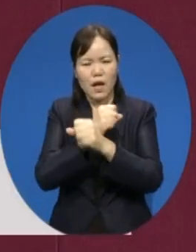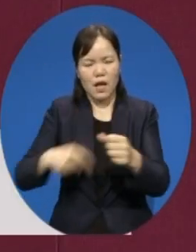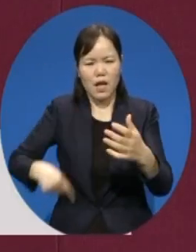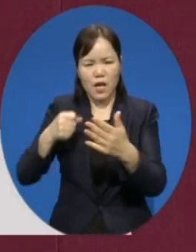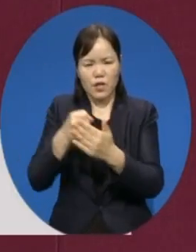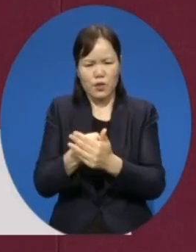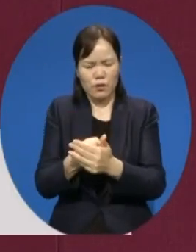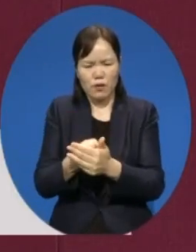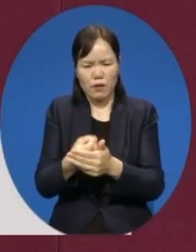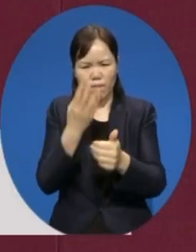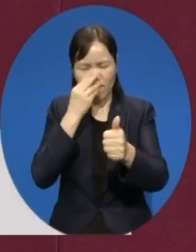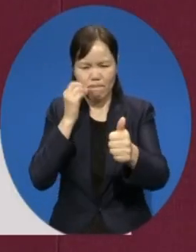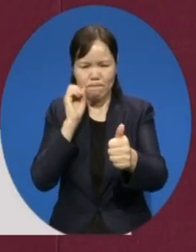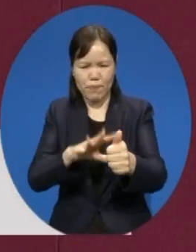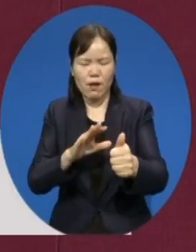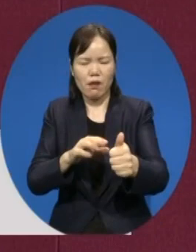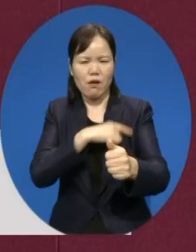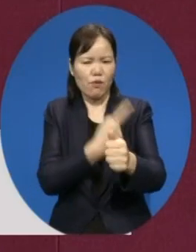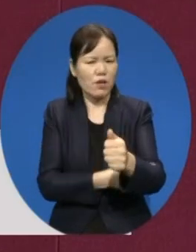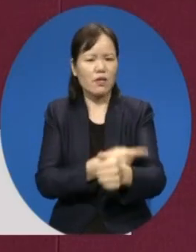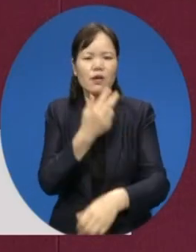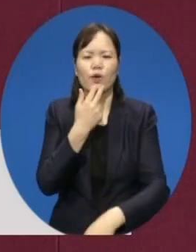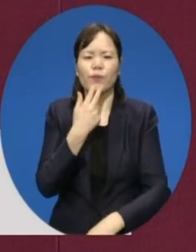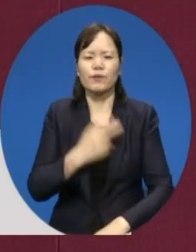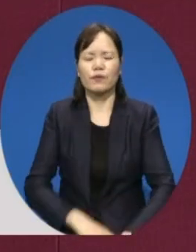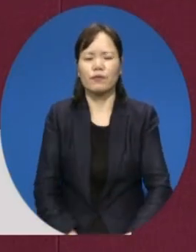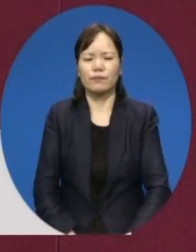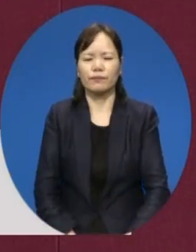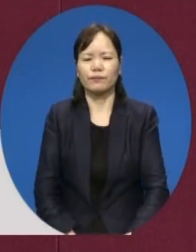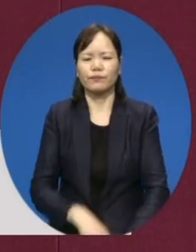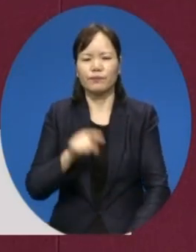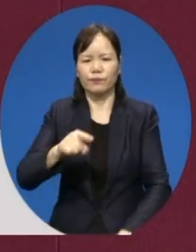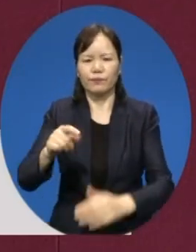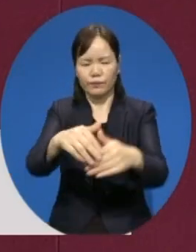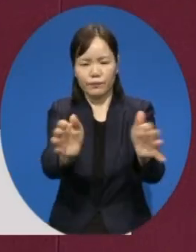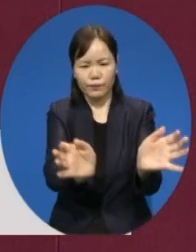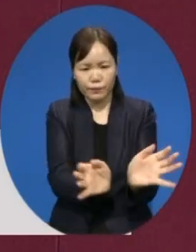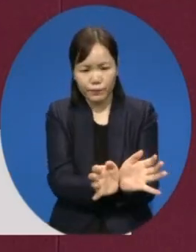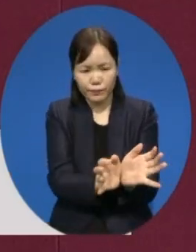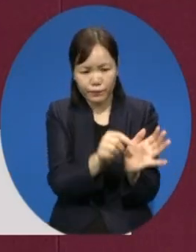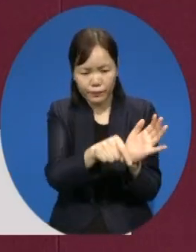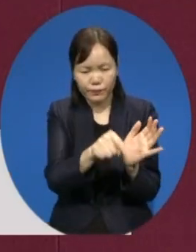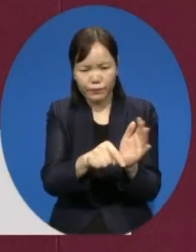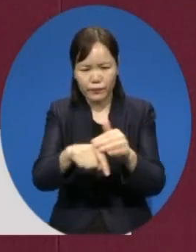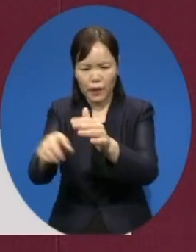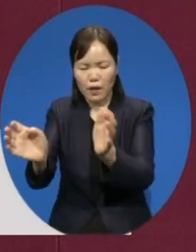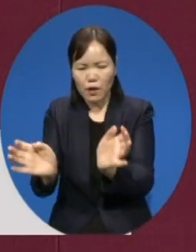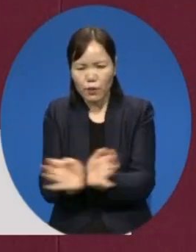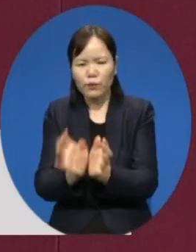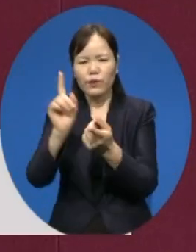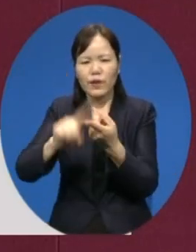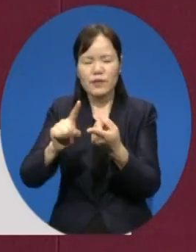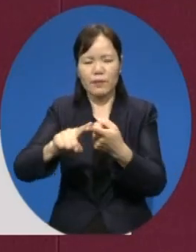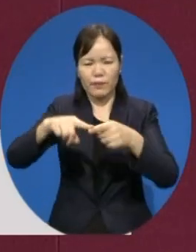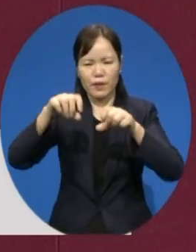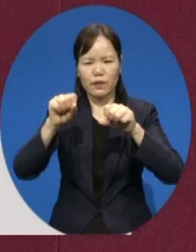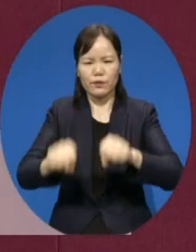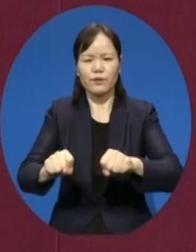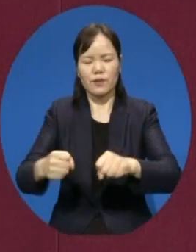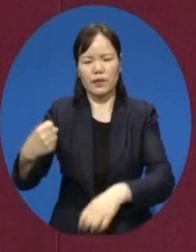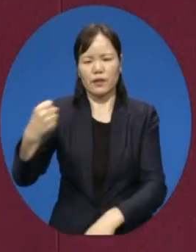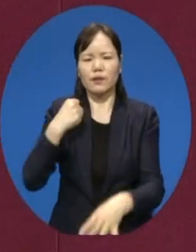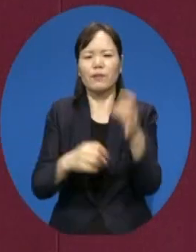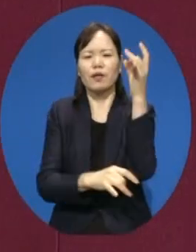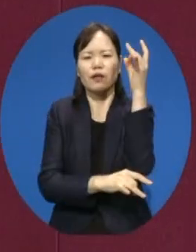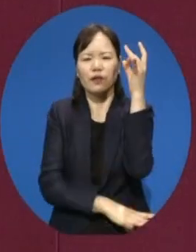걸리는 아무에게도 없습니다. 바로 이것이 공동체를 공동체로 존재케 하는 힘의